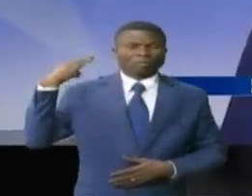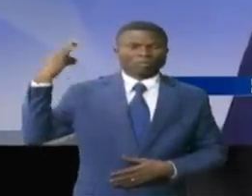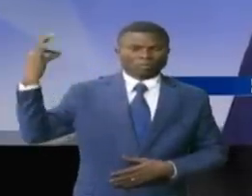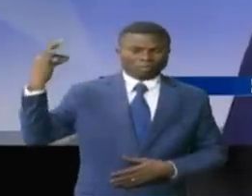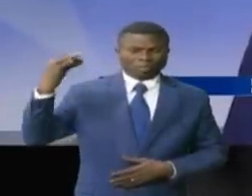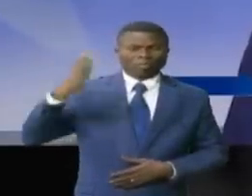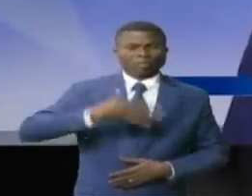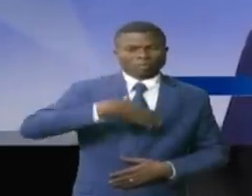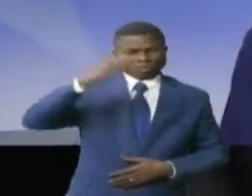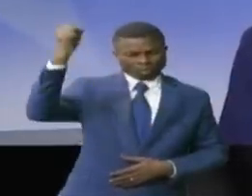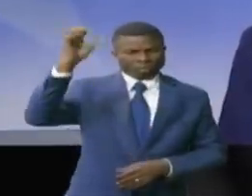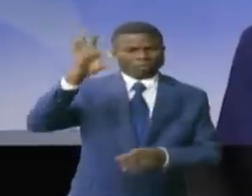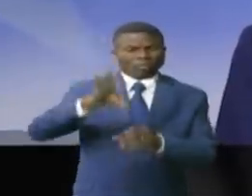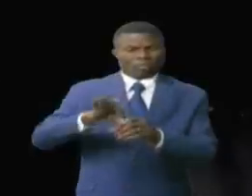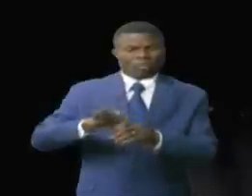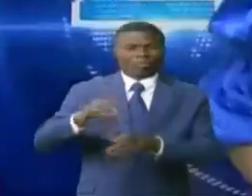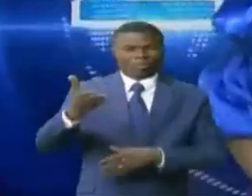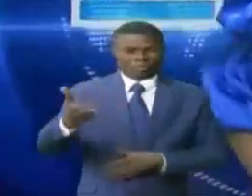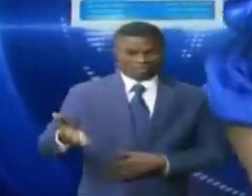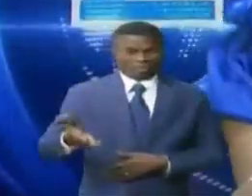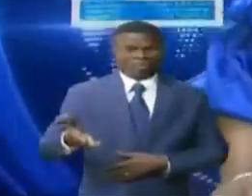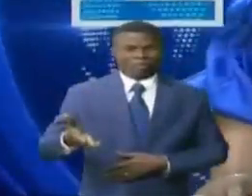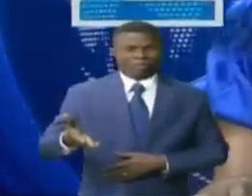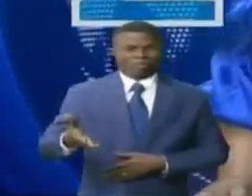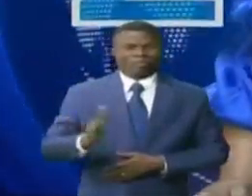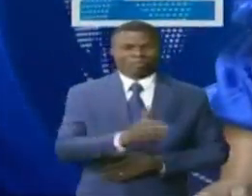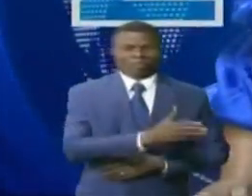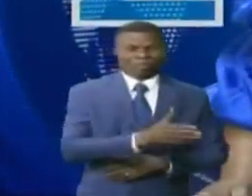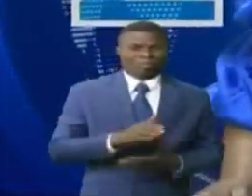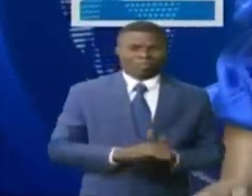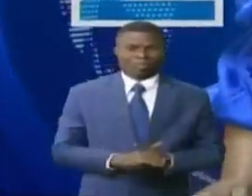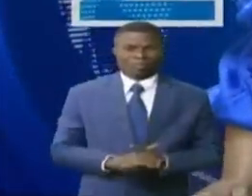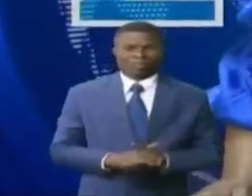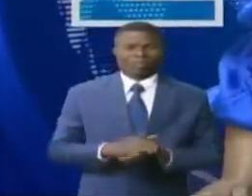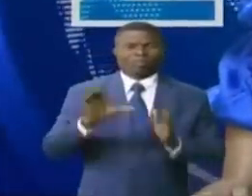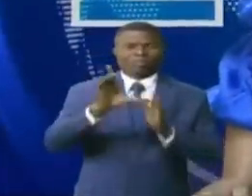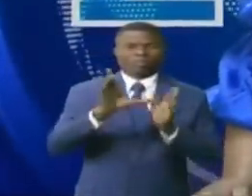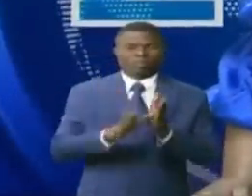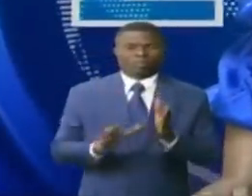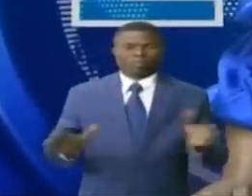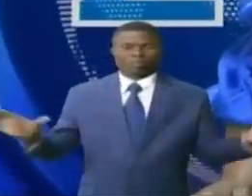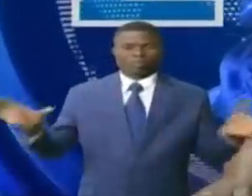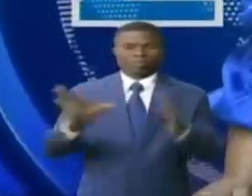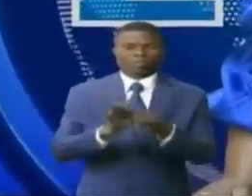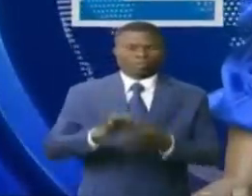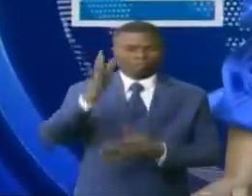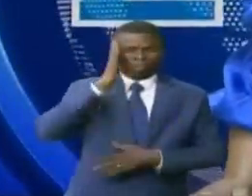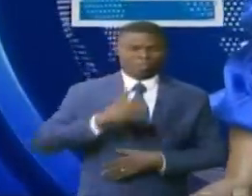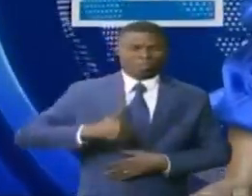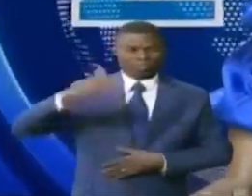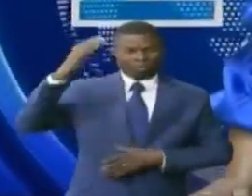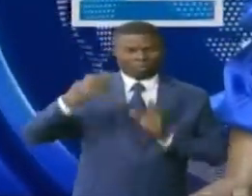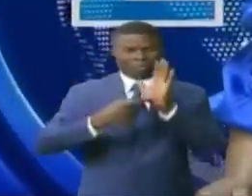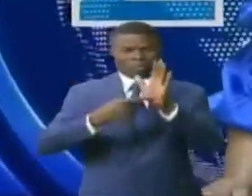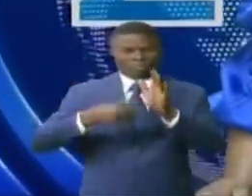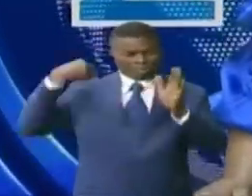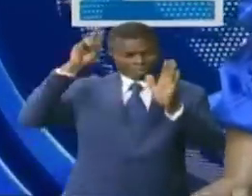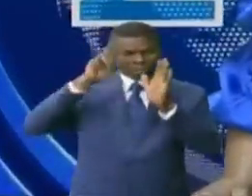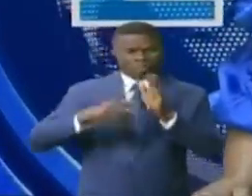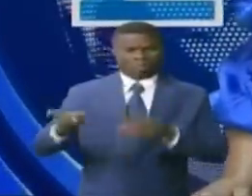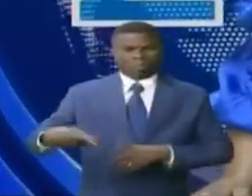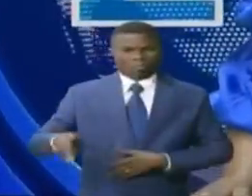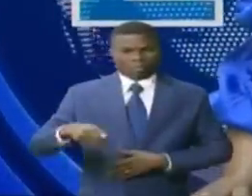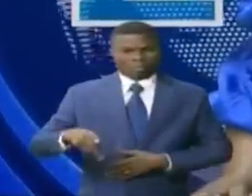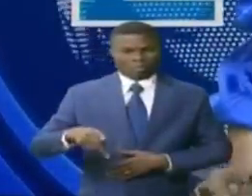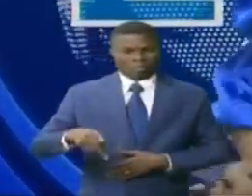va gagner. Et la charte de l'Union sacrée de la Nation, largement expliquée au gouverneur de